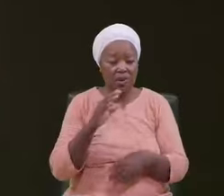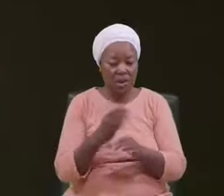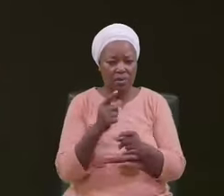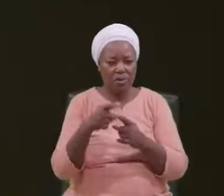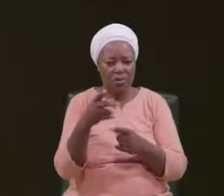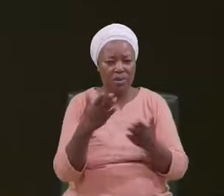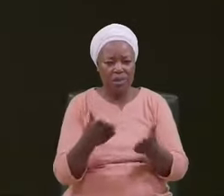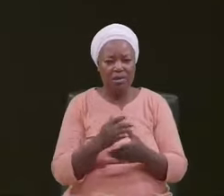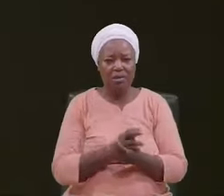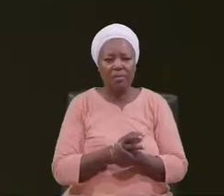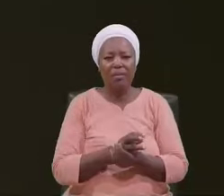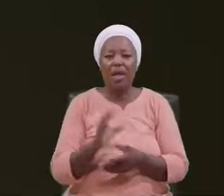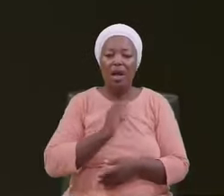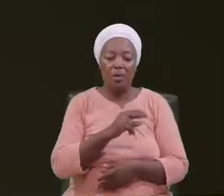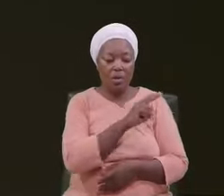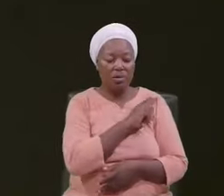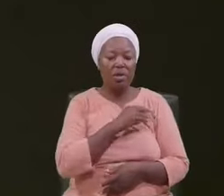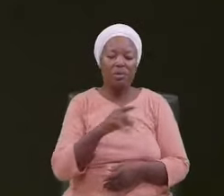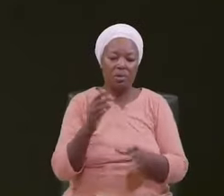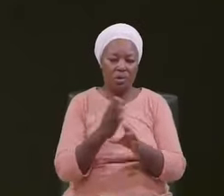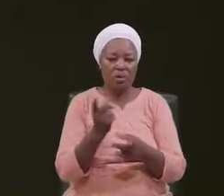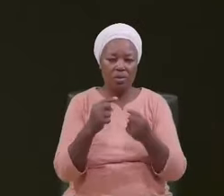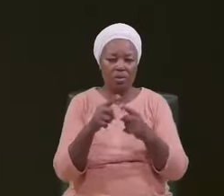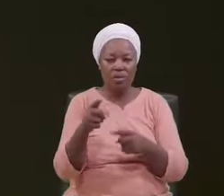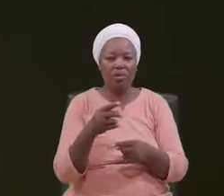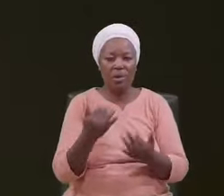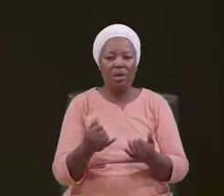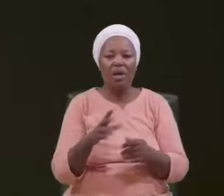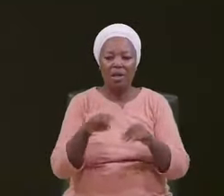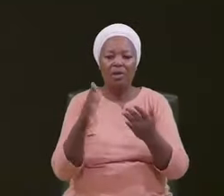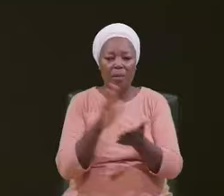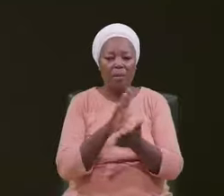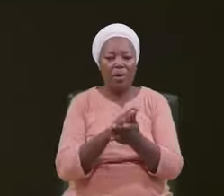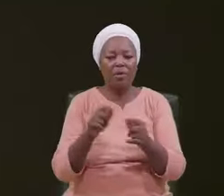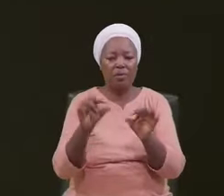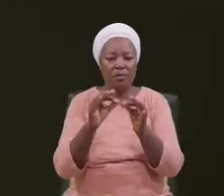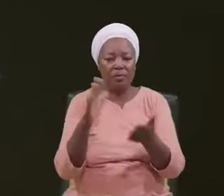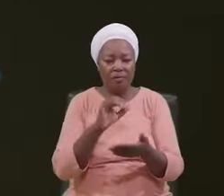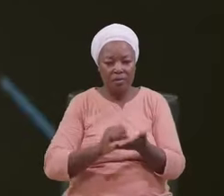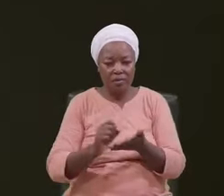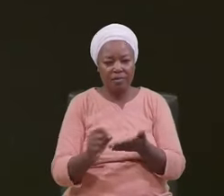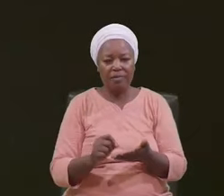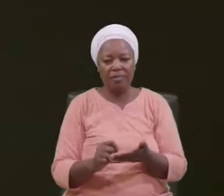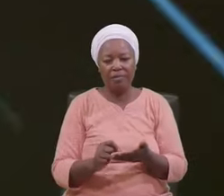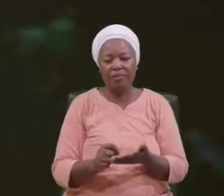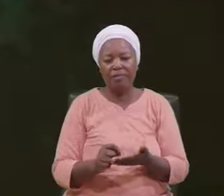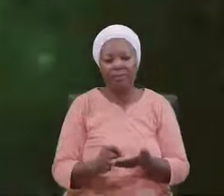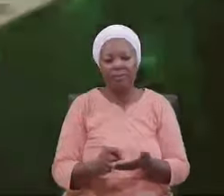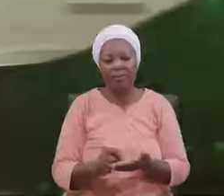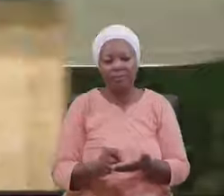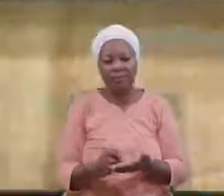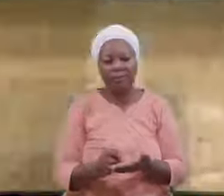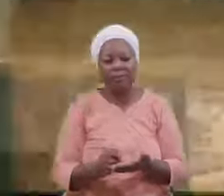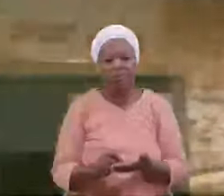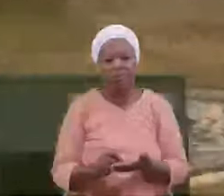nos surveillants sont là. Allez, allez vers eux et donnez-leur une fiche à remplir